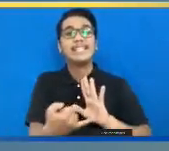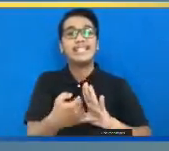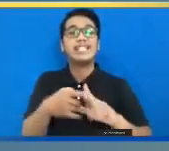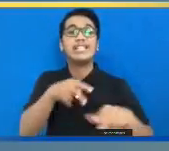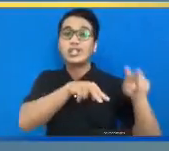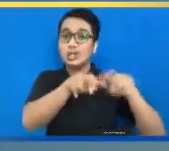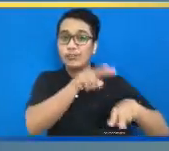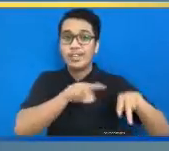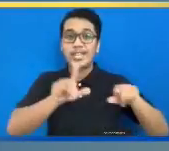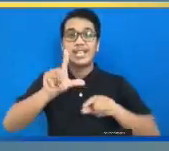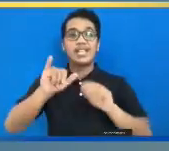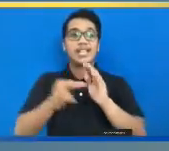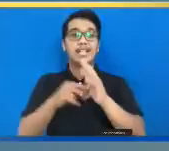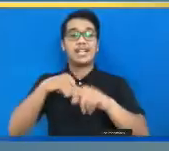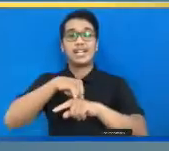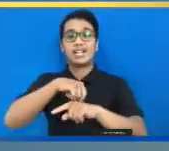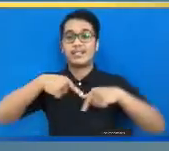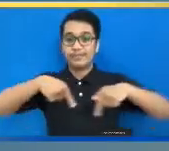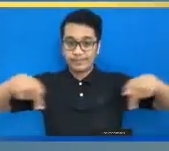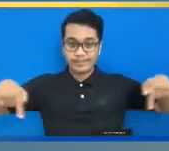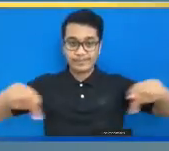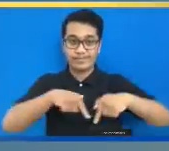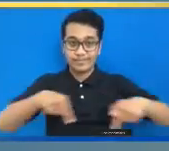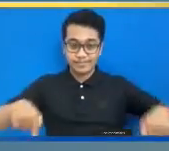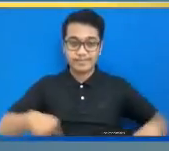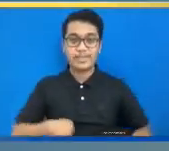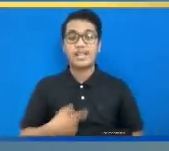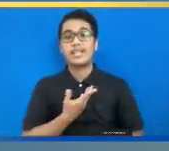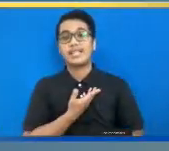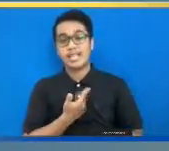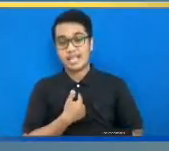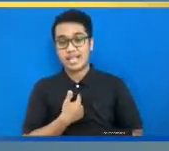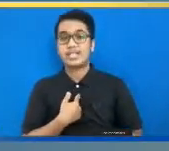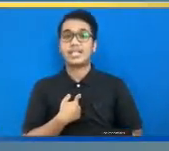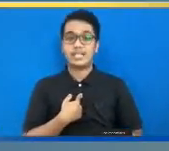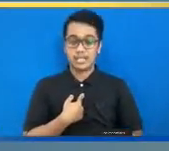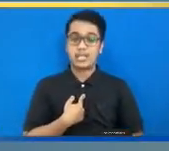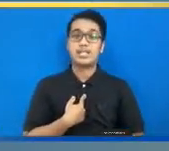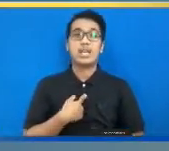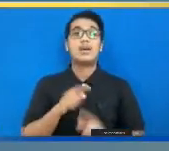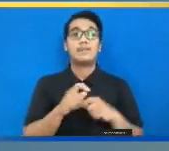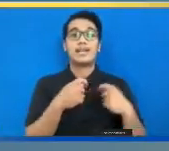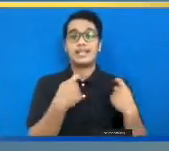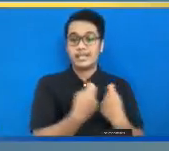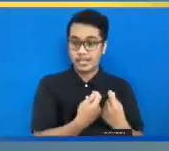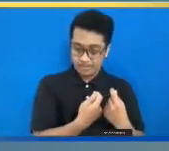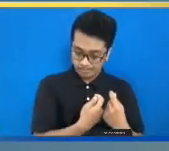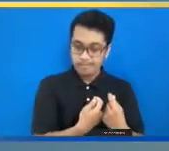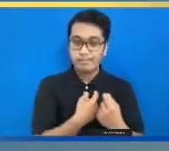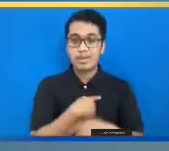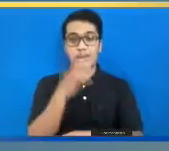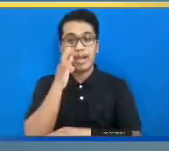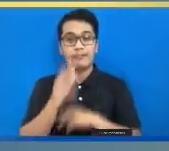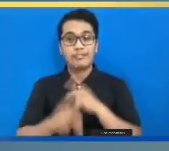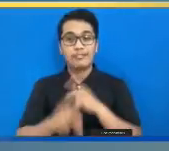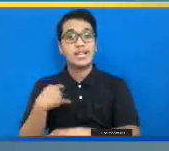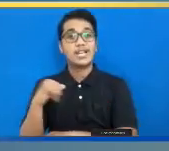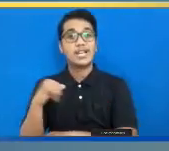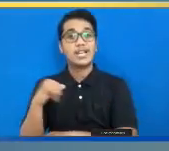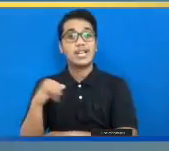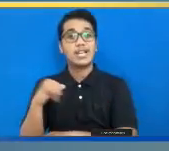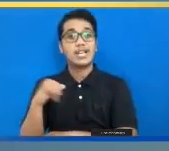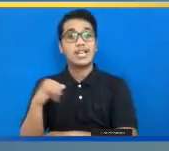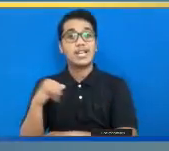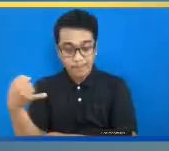ini saya dan segenap penyelenggara bincang APBN 2022 memohon maaf atas segala kekurangan jaga